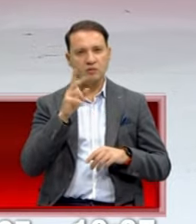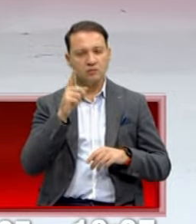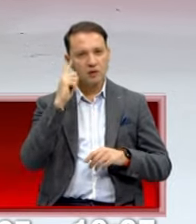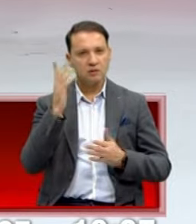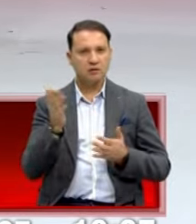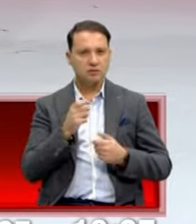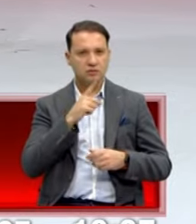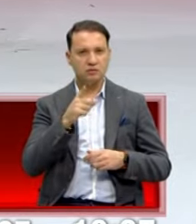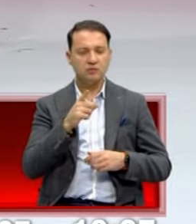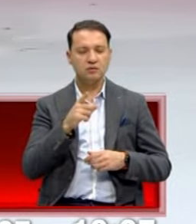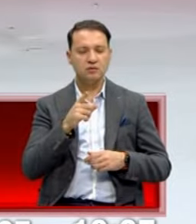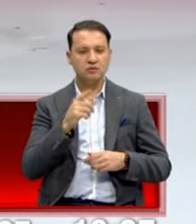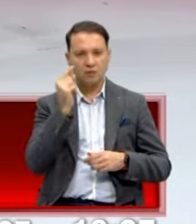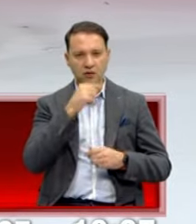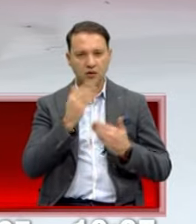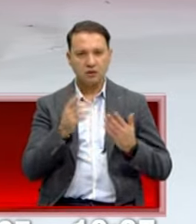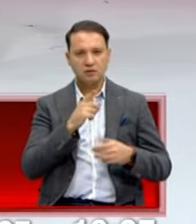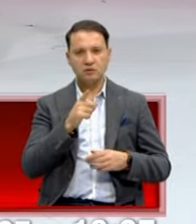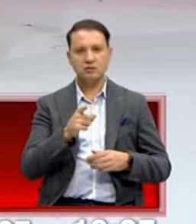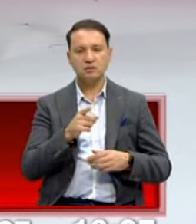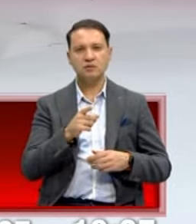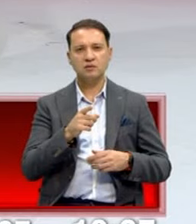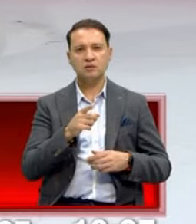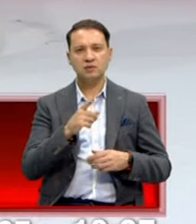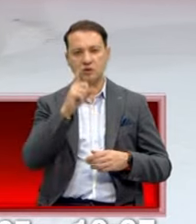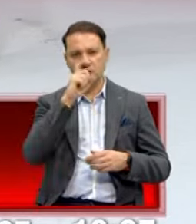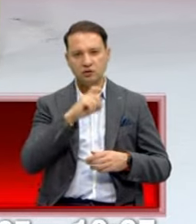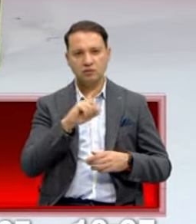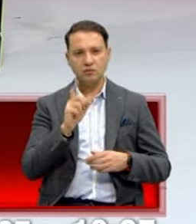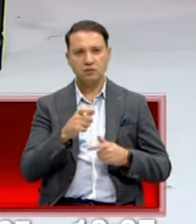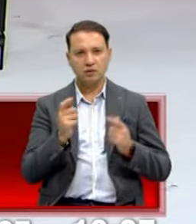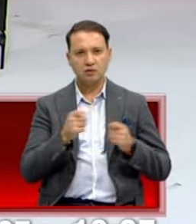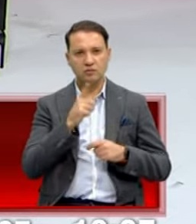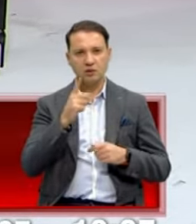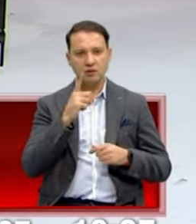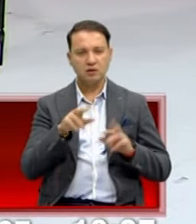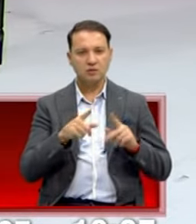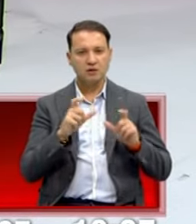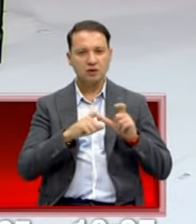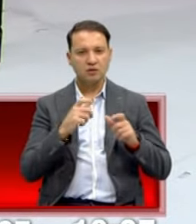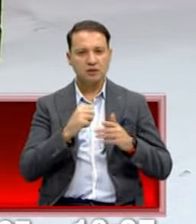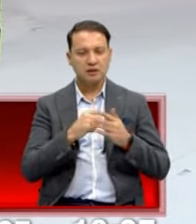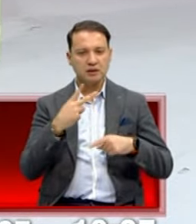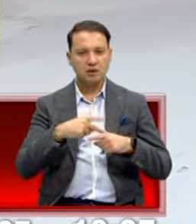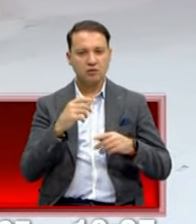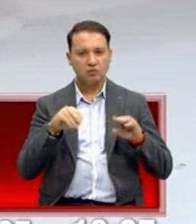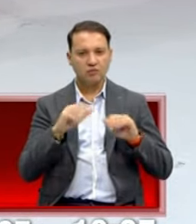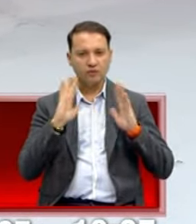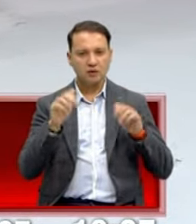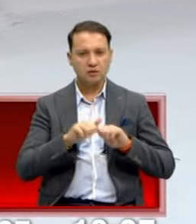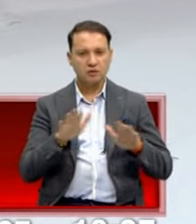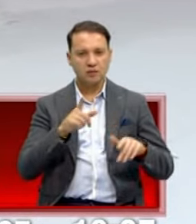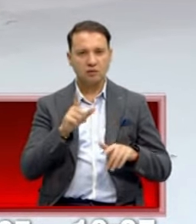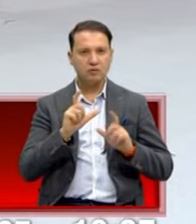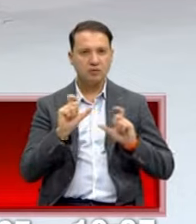durumu alalım. Özden kolay gelsin. İşçileri bulma çalışmaları kadar siyanürlü toprağın daha da fazla